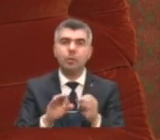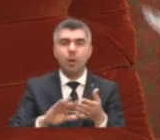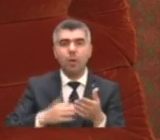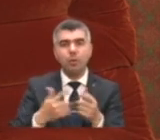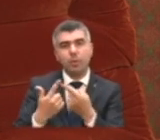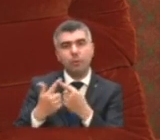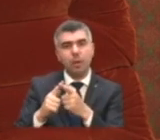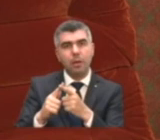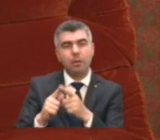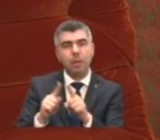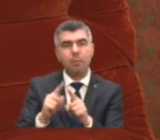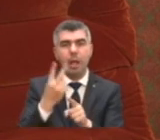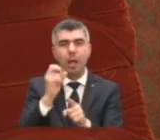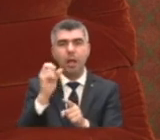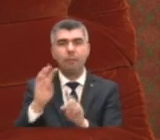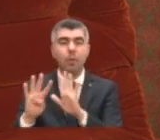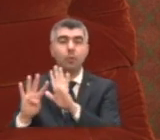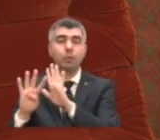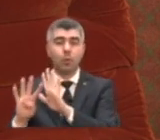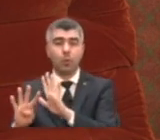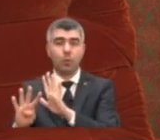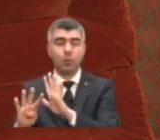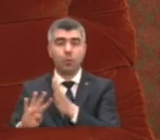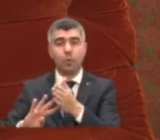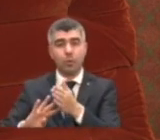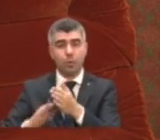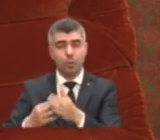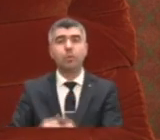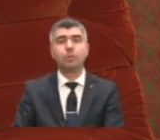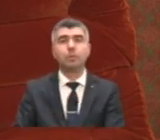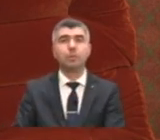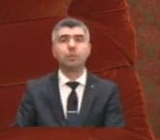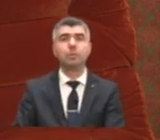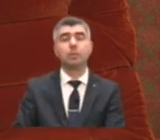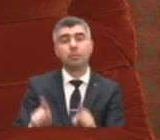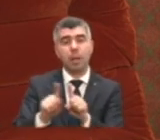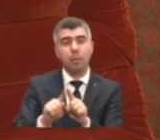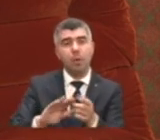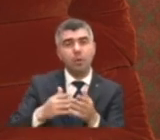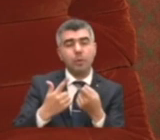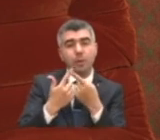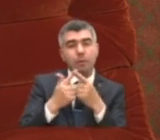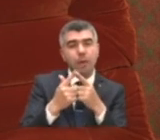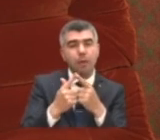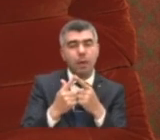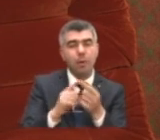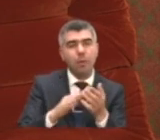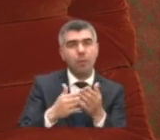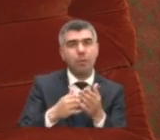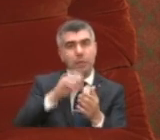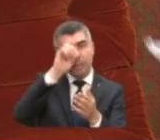اعتمدت في 2009 كتعطي واحد القوة لواحد الباقة الطاقية متنوعة بما